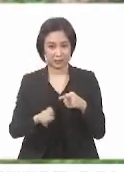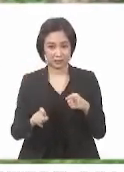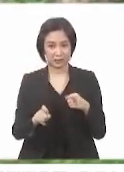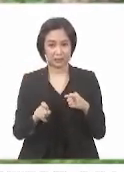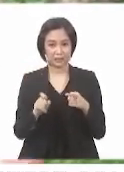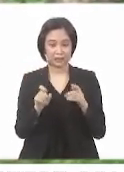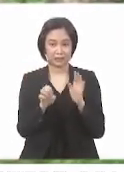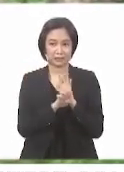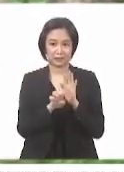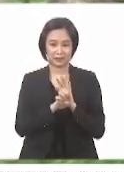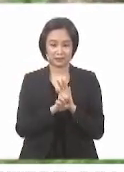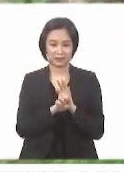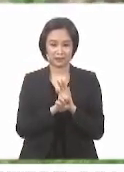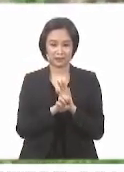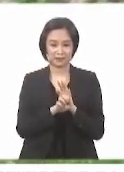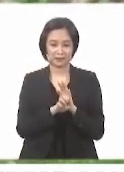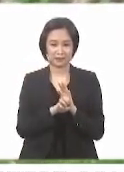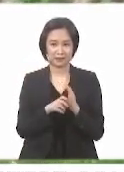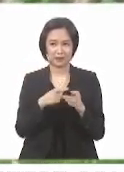mga pambayad.